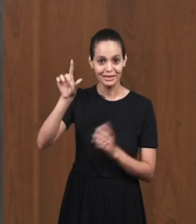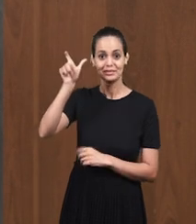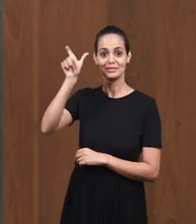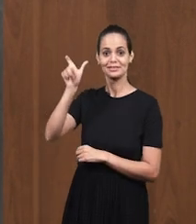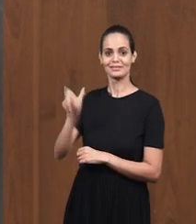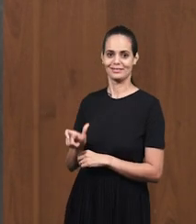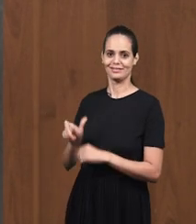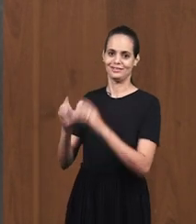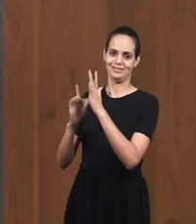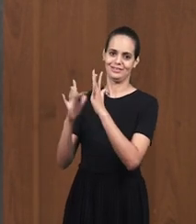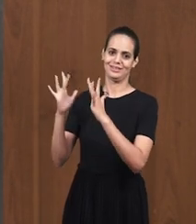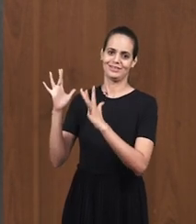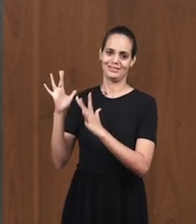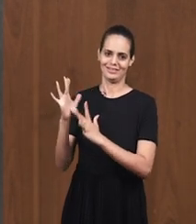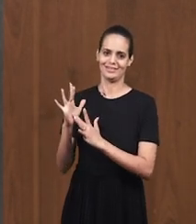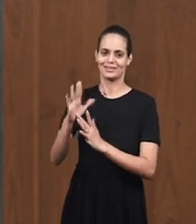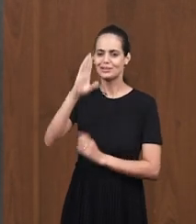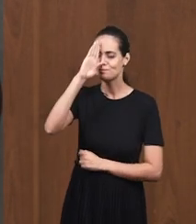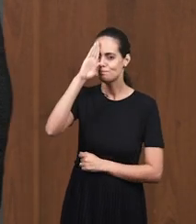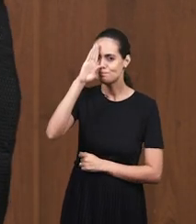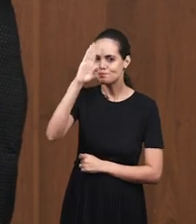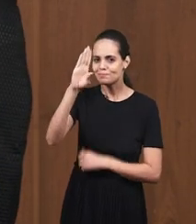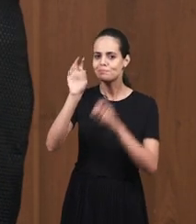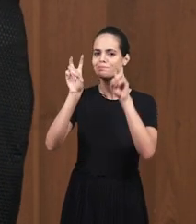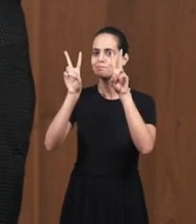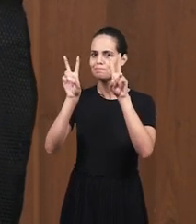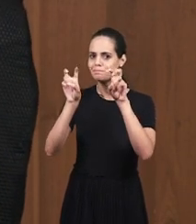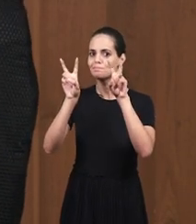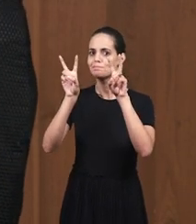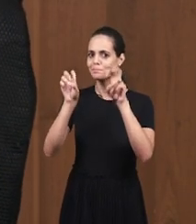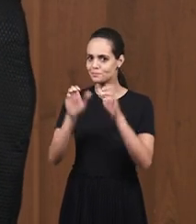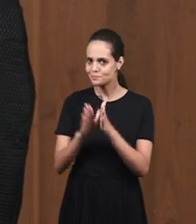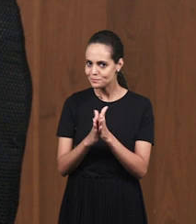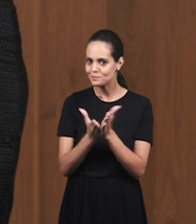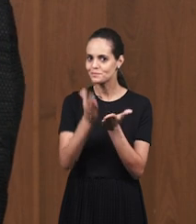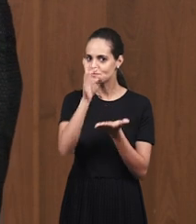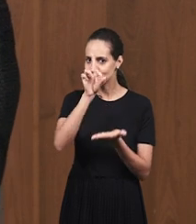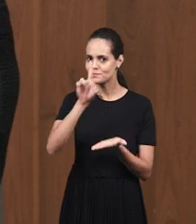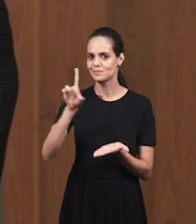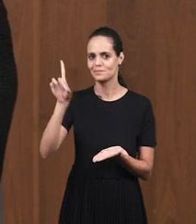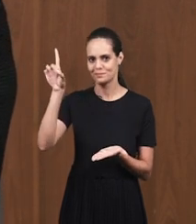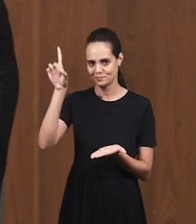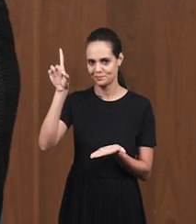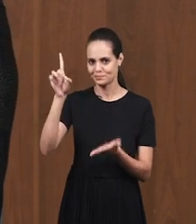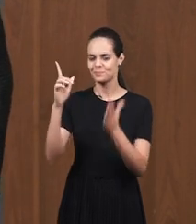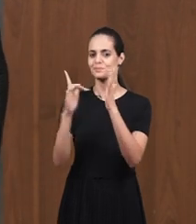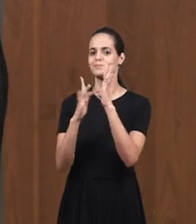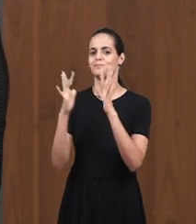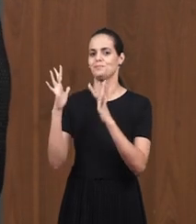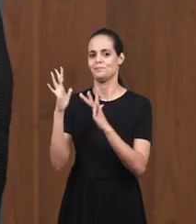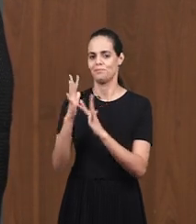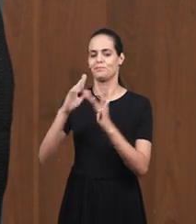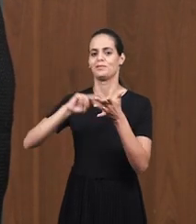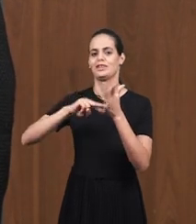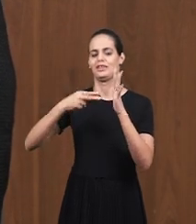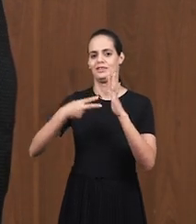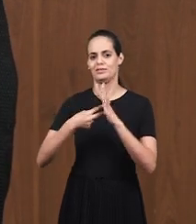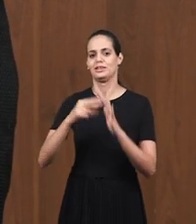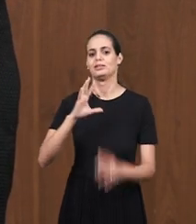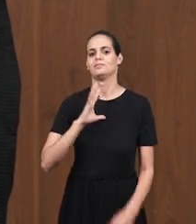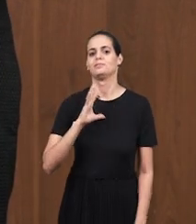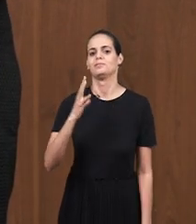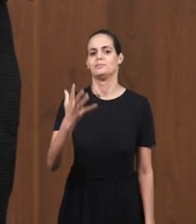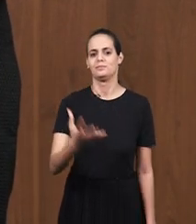principal sujet de la Bible, c'est Jésus. Jésus est le principal sujet de la Bible. Jésus